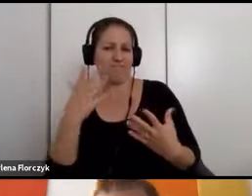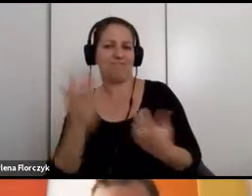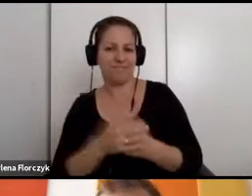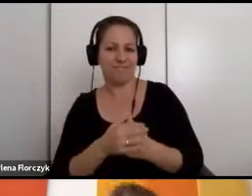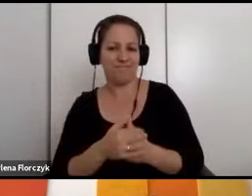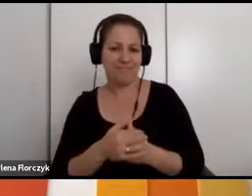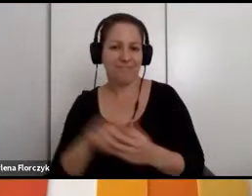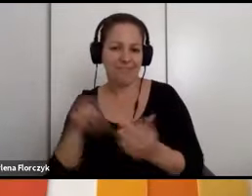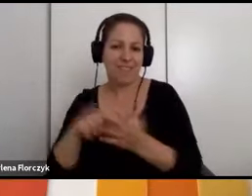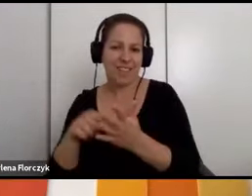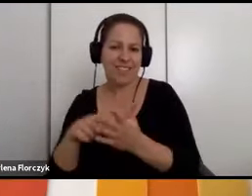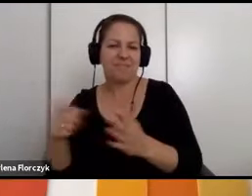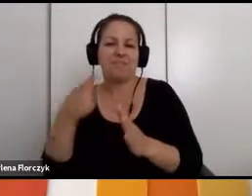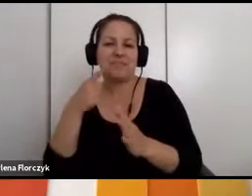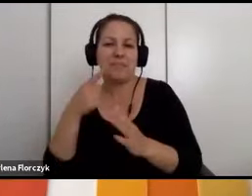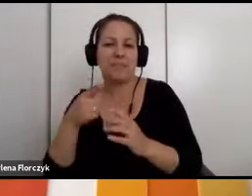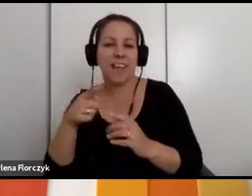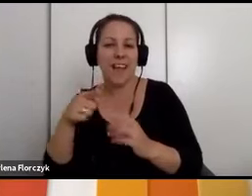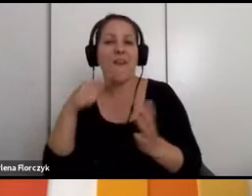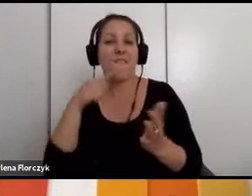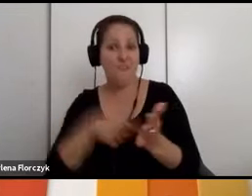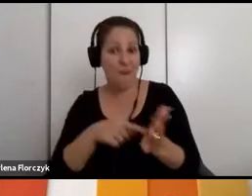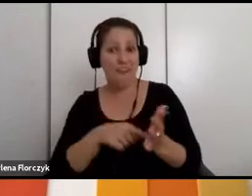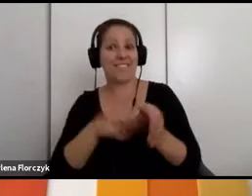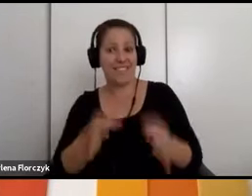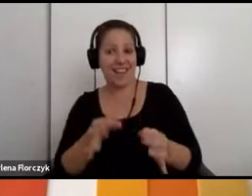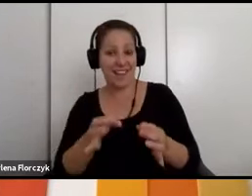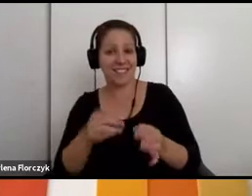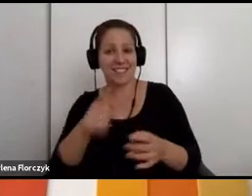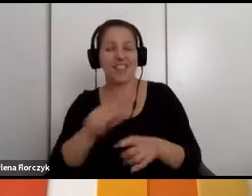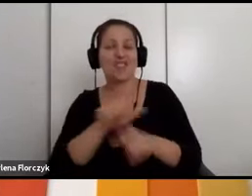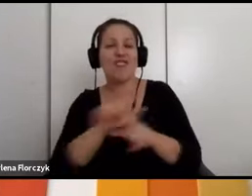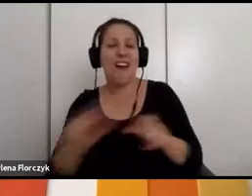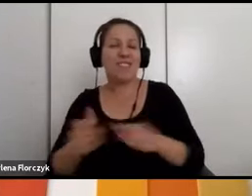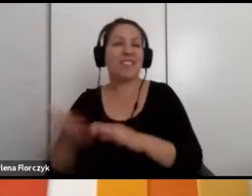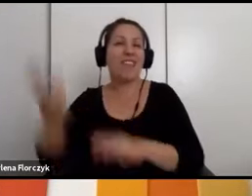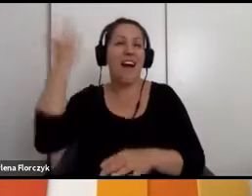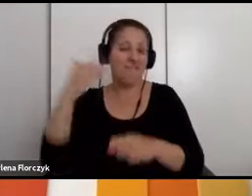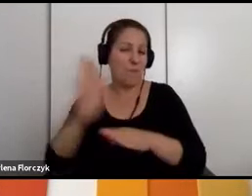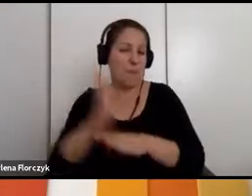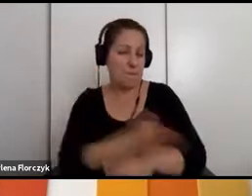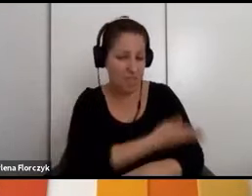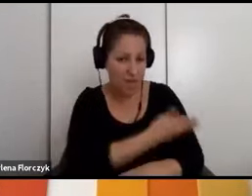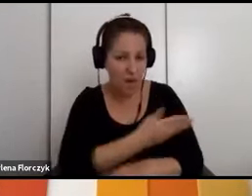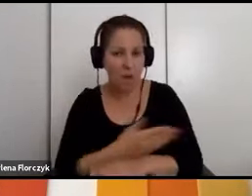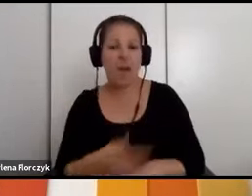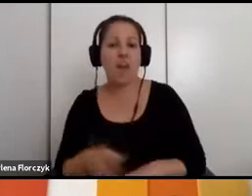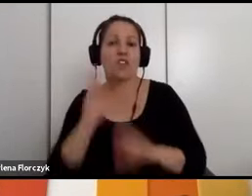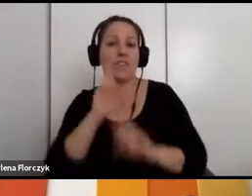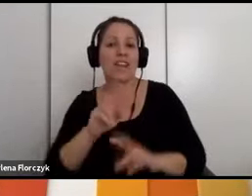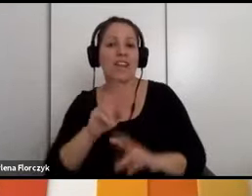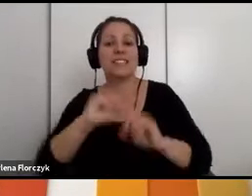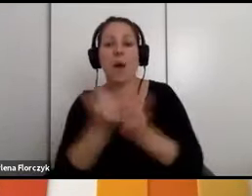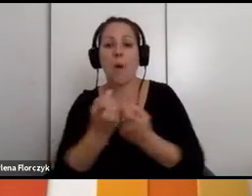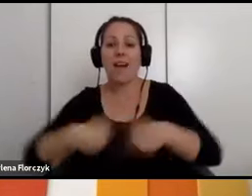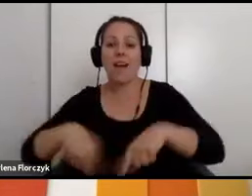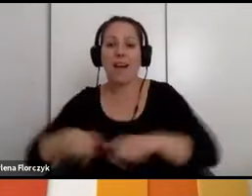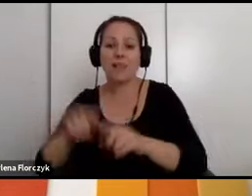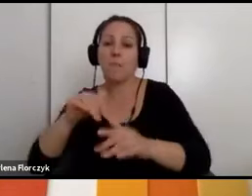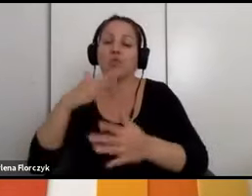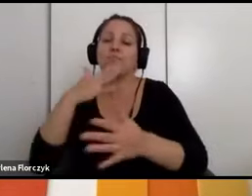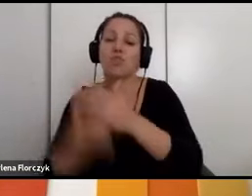był pejoratywny. To już nie teraz, to te czasy minęły i rzeczywiście cała klasa może przyjechać, skorzystać